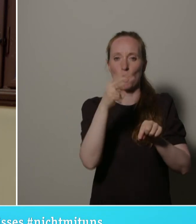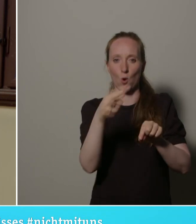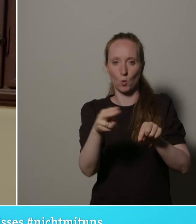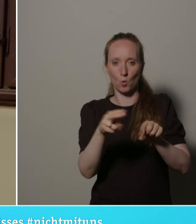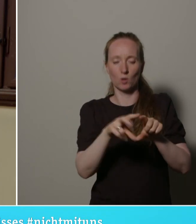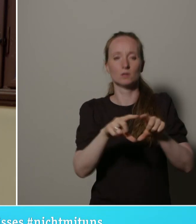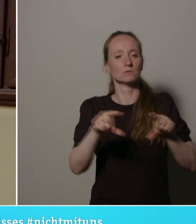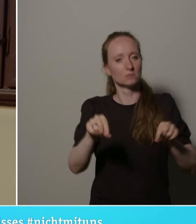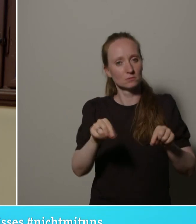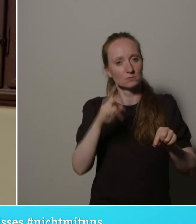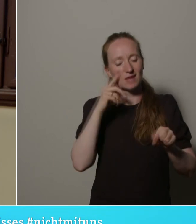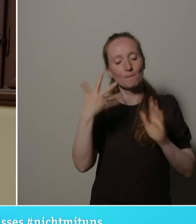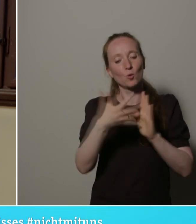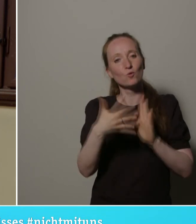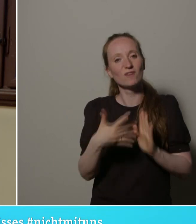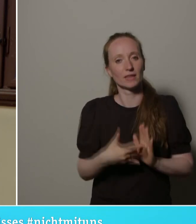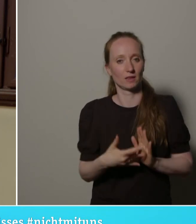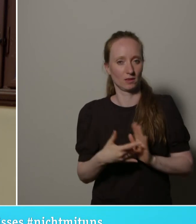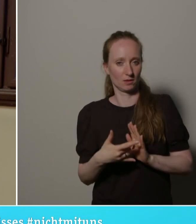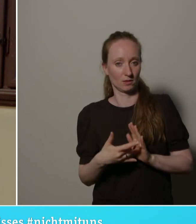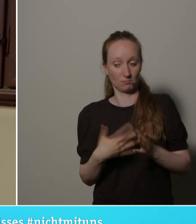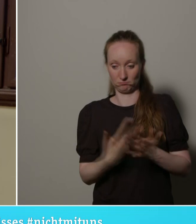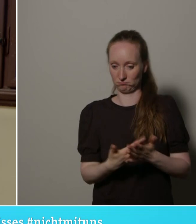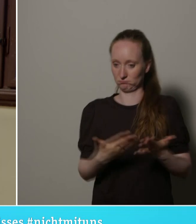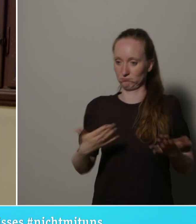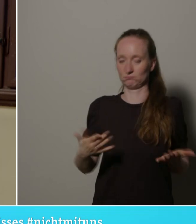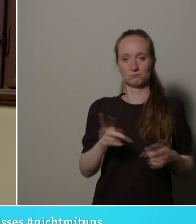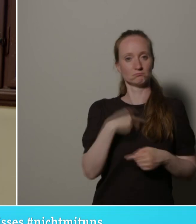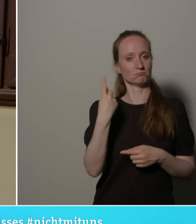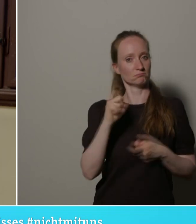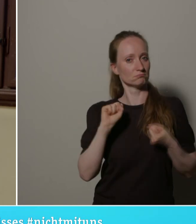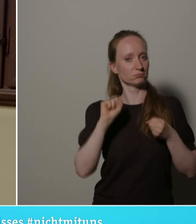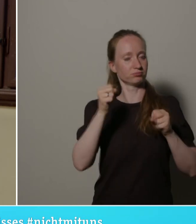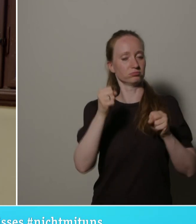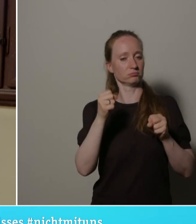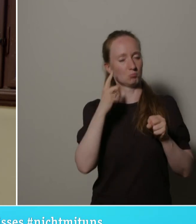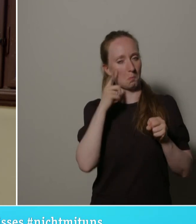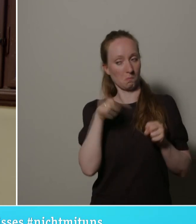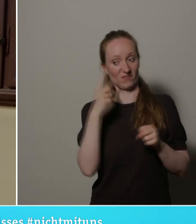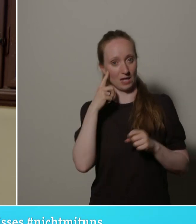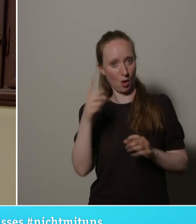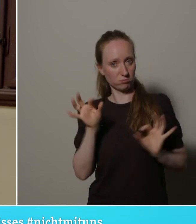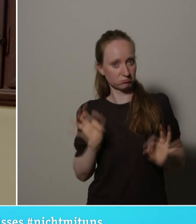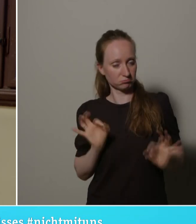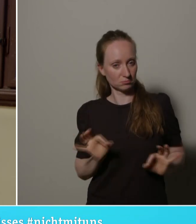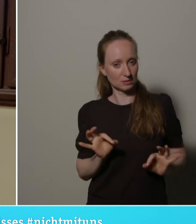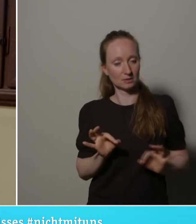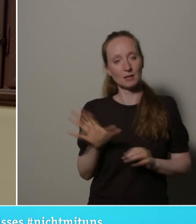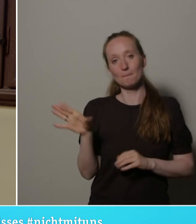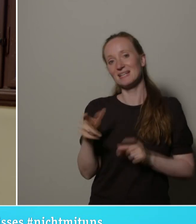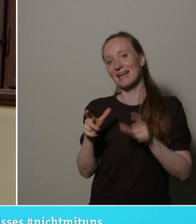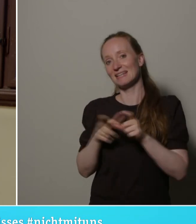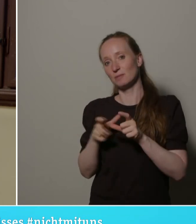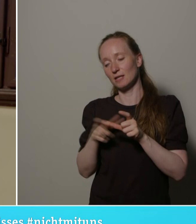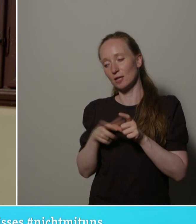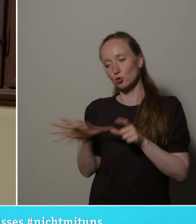zu prüfen, auf den Weg zu bringen. Damit haben wir etwas initiiert, wo wir denken, dass wir gemeinsam mit der SPD hier